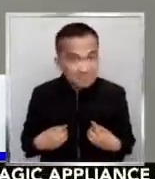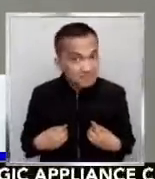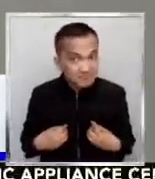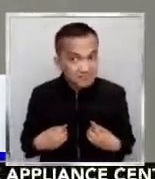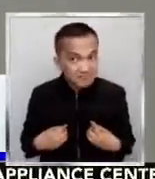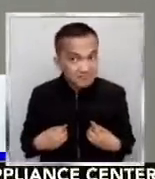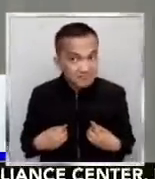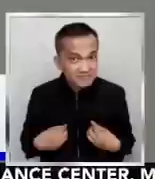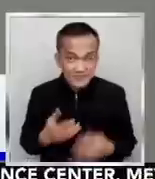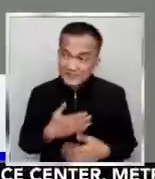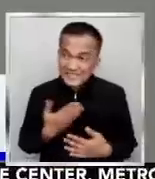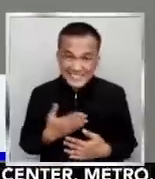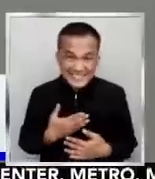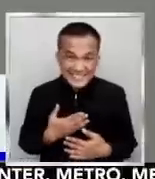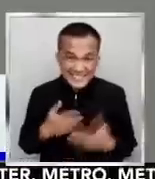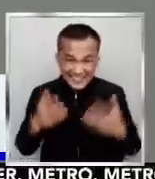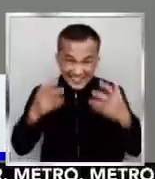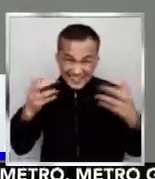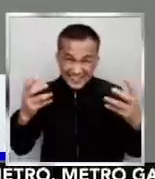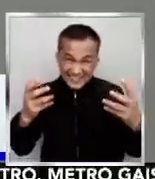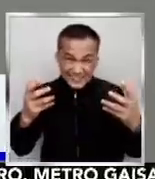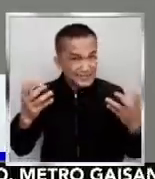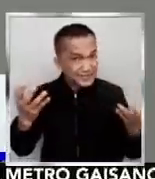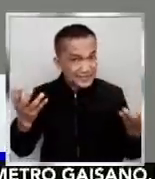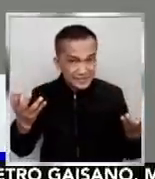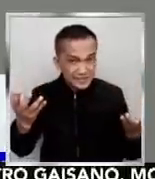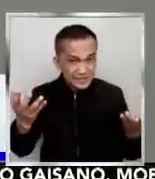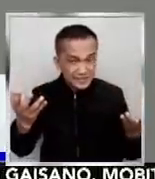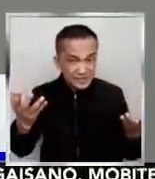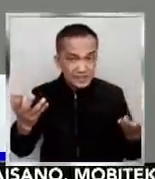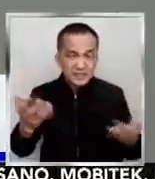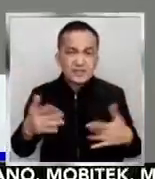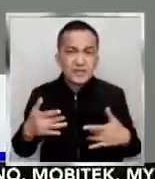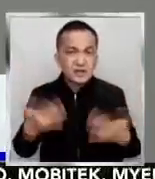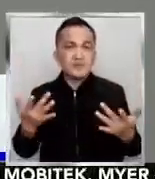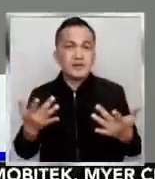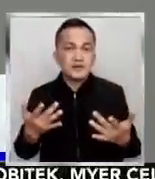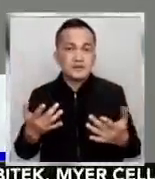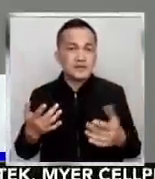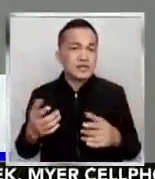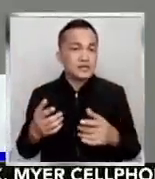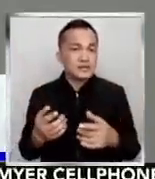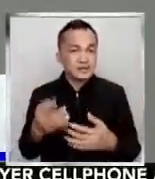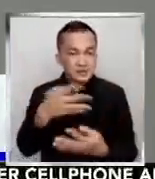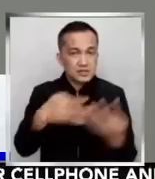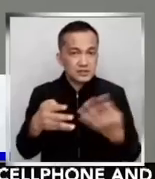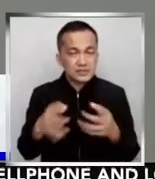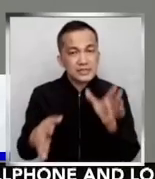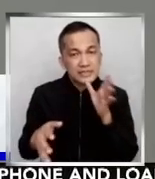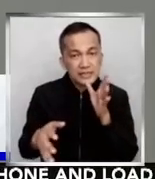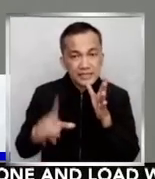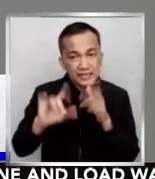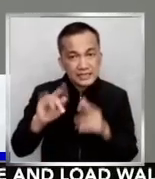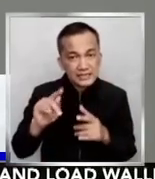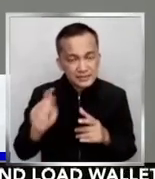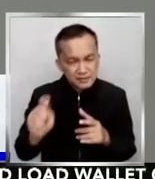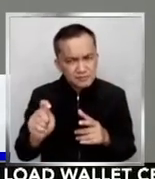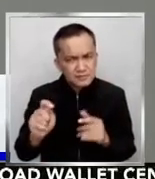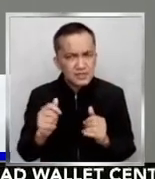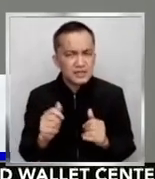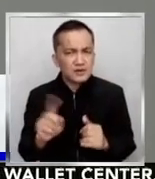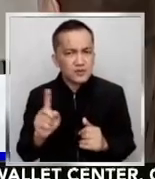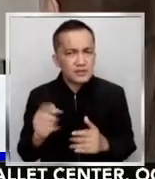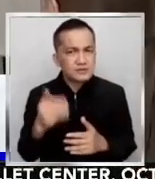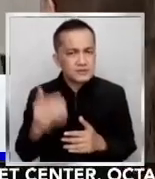po siya? Magagalit po ba siya? And kamusta po yung magiging relationship po nila ni Nanay Lynette? And ano po mangyayari sa kanila